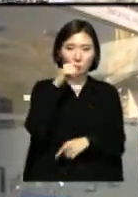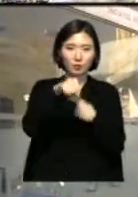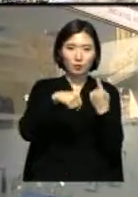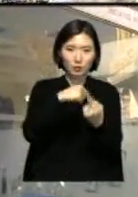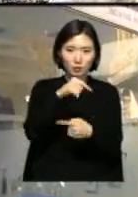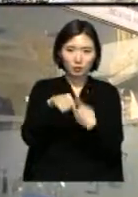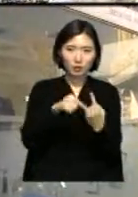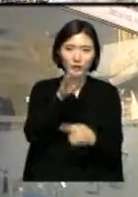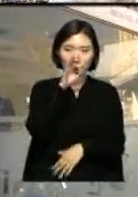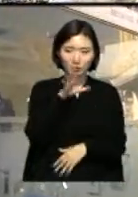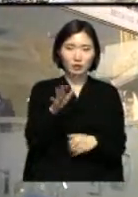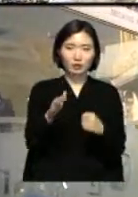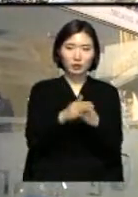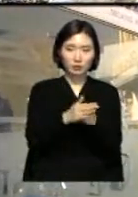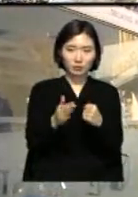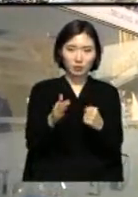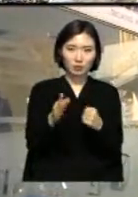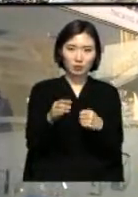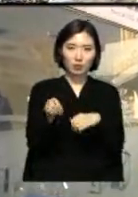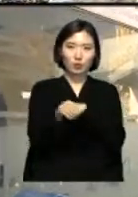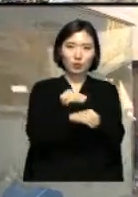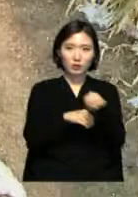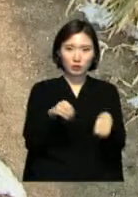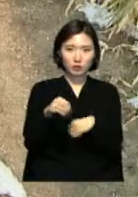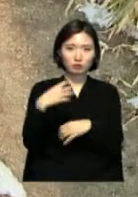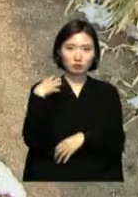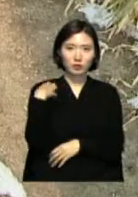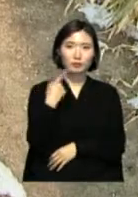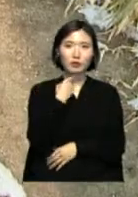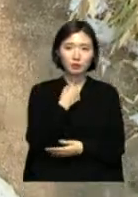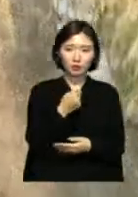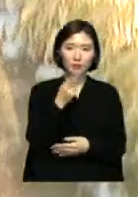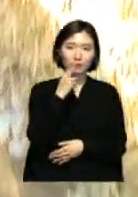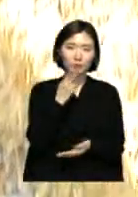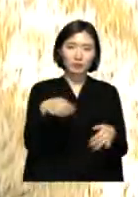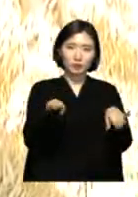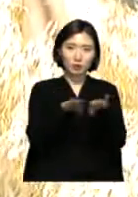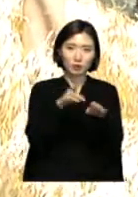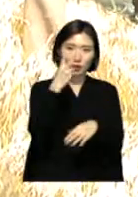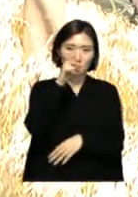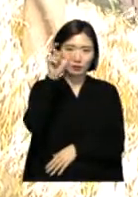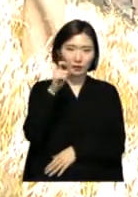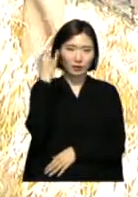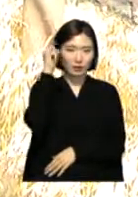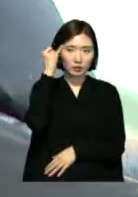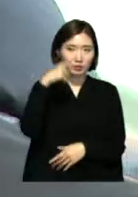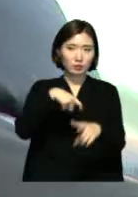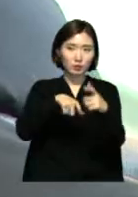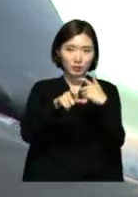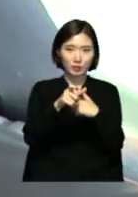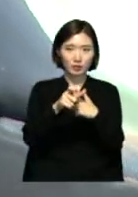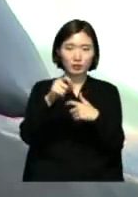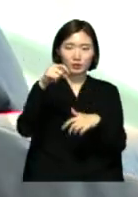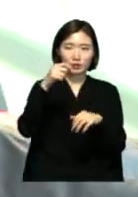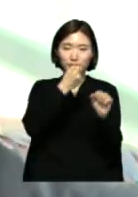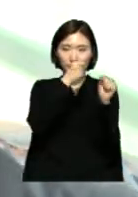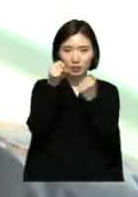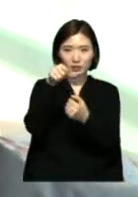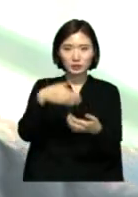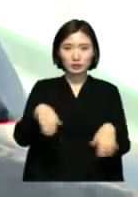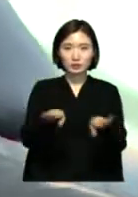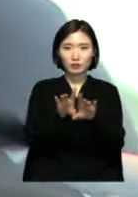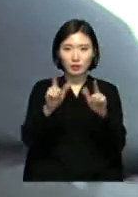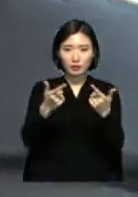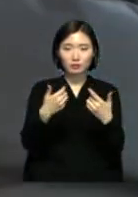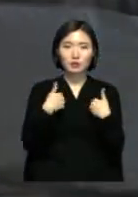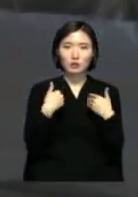되지 않은 탓에 애물단지가 되고 있는 흡연 시설. 관리를 강화하고 아이디어를 더하면서 기피시설이 아닌